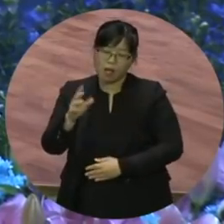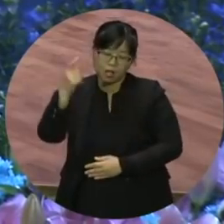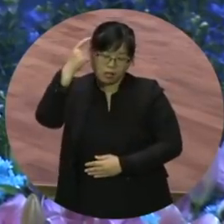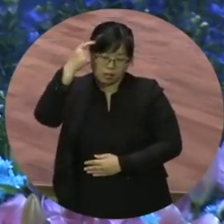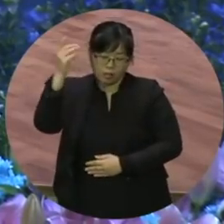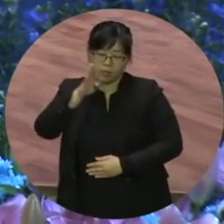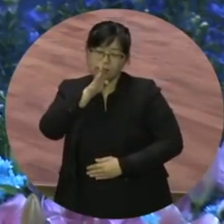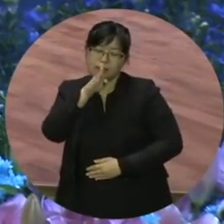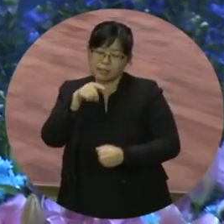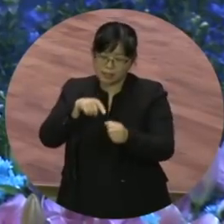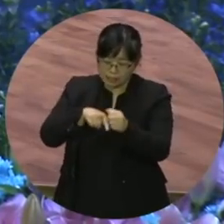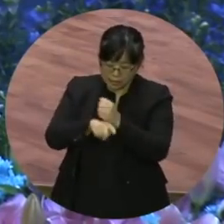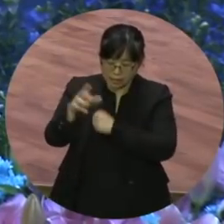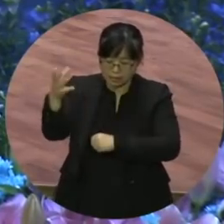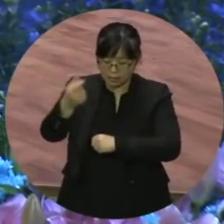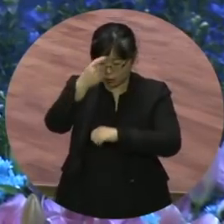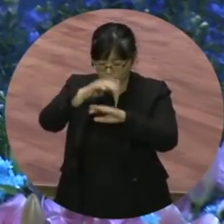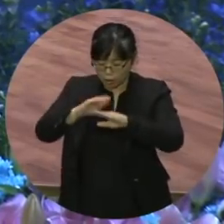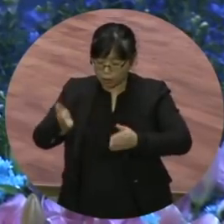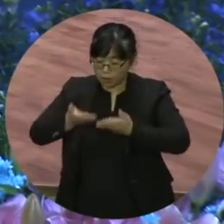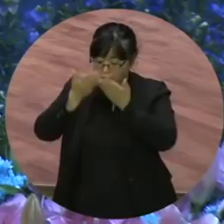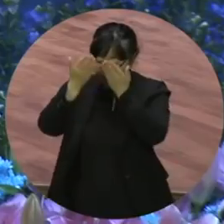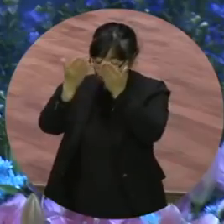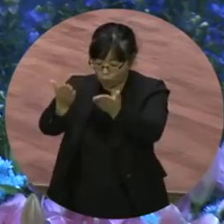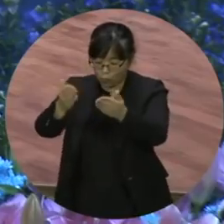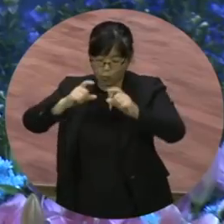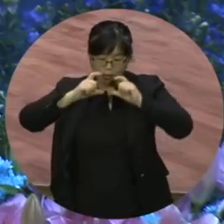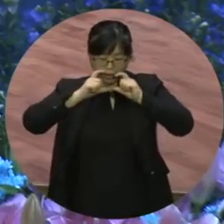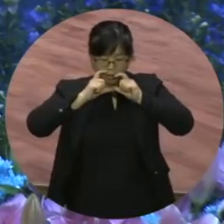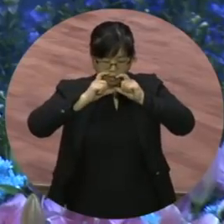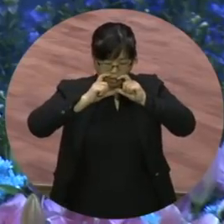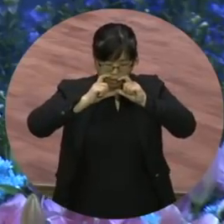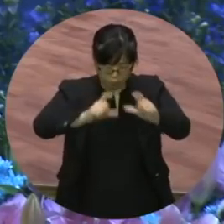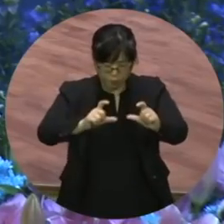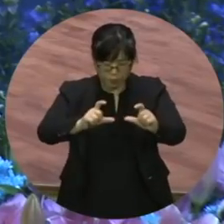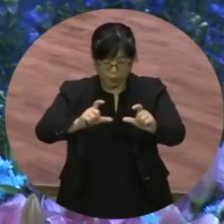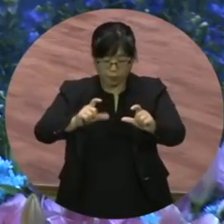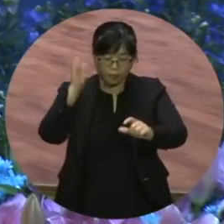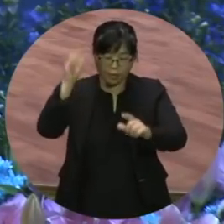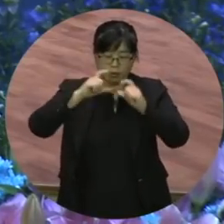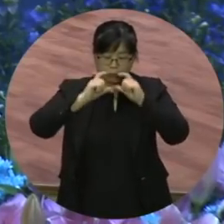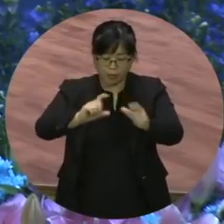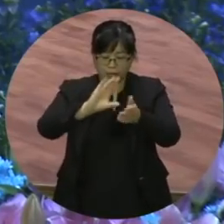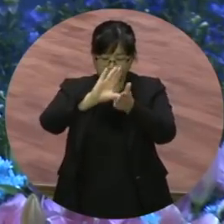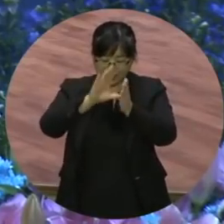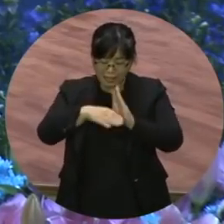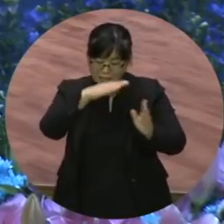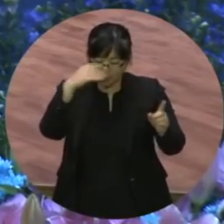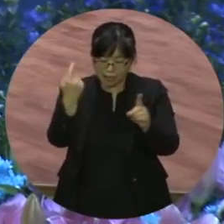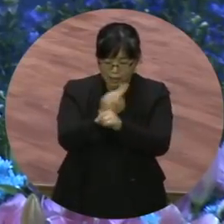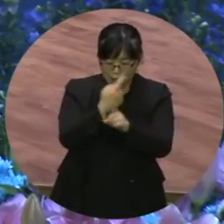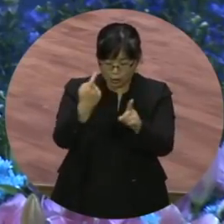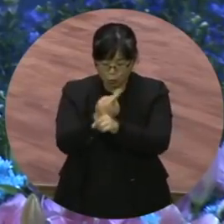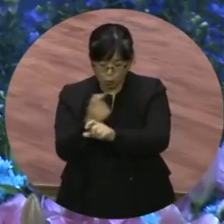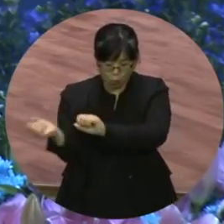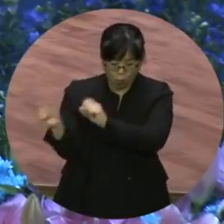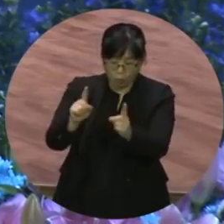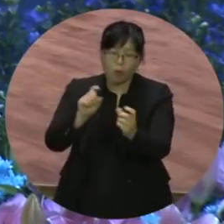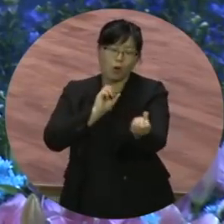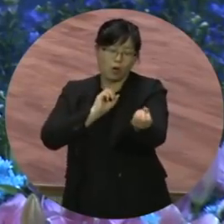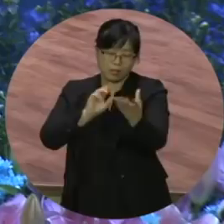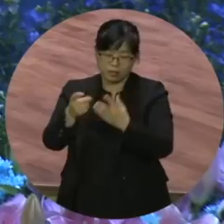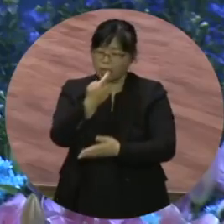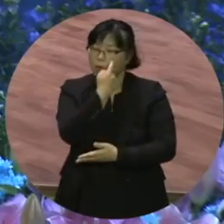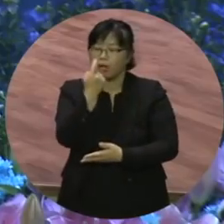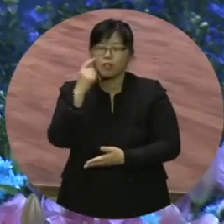예배와 강단에서 선포되어지는 말씀을 통하여 치유와 회복과 응답이 있는 성령